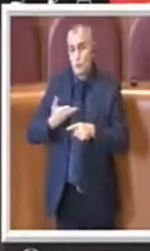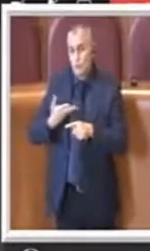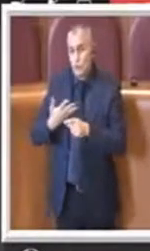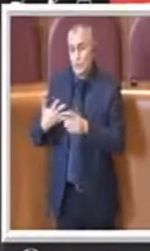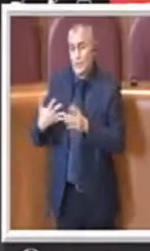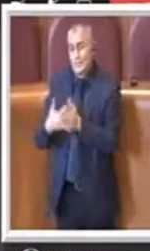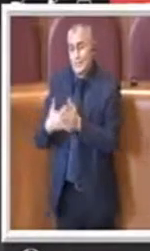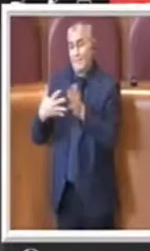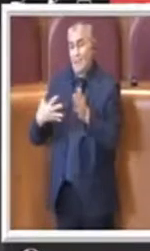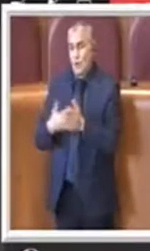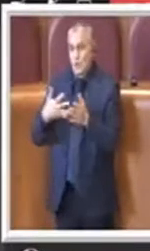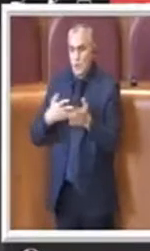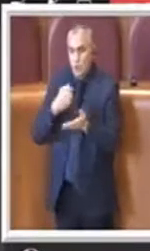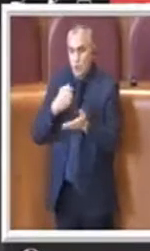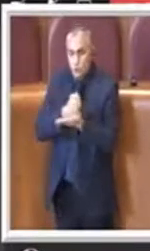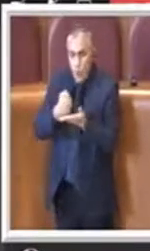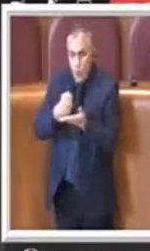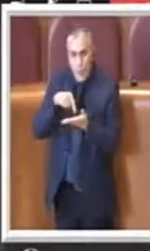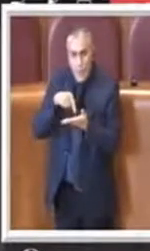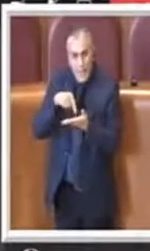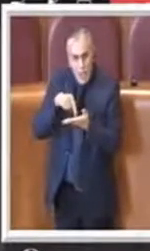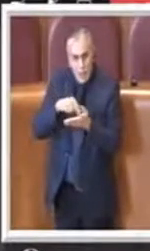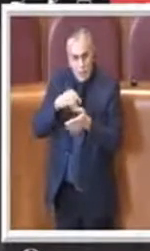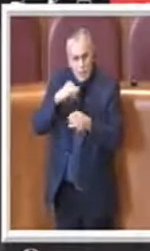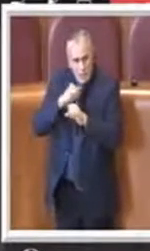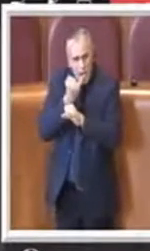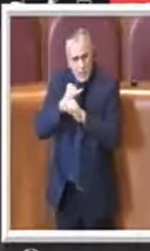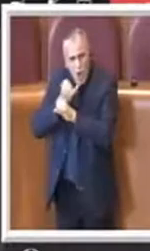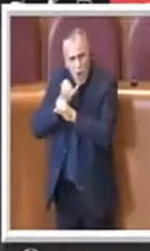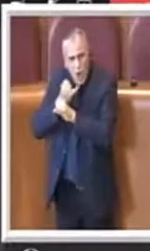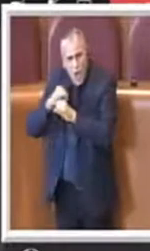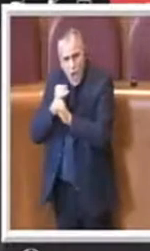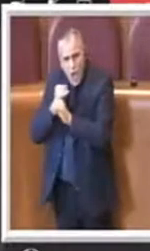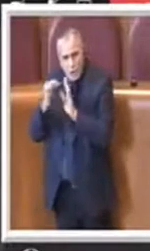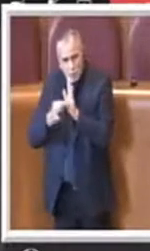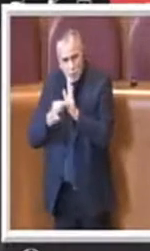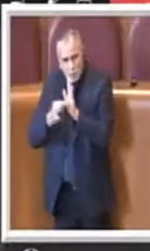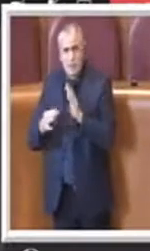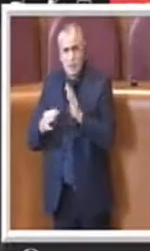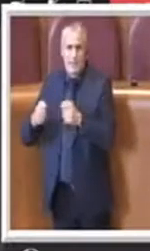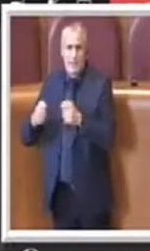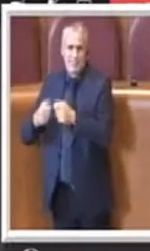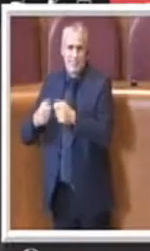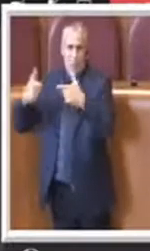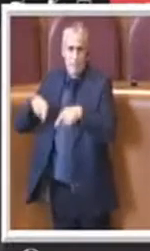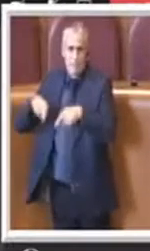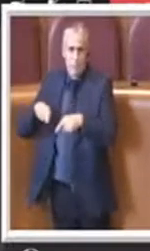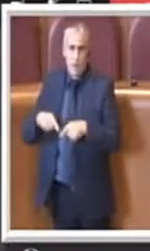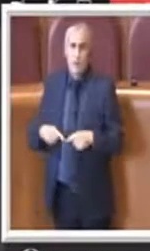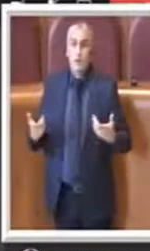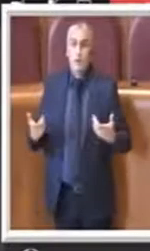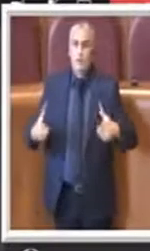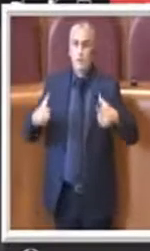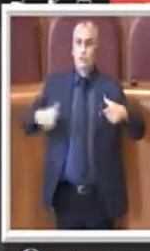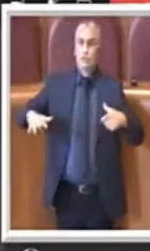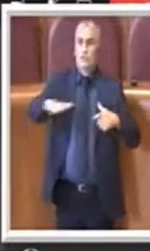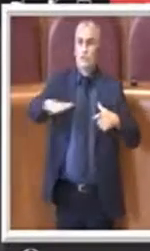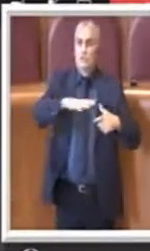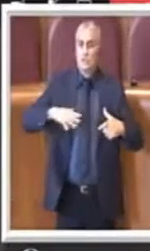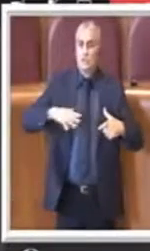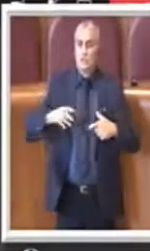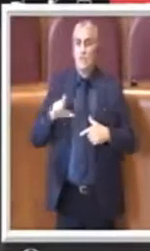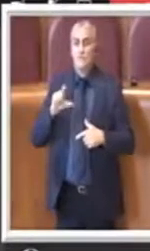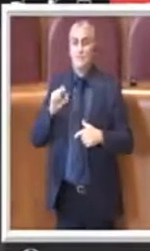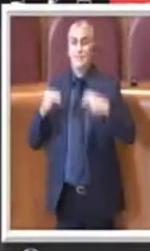documento così articolato sullo sviluppo e l'idea di della città dai nei prossimi 20